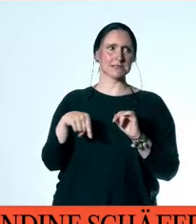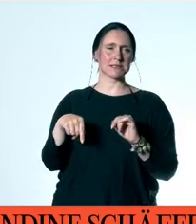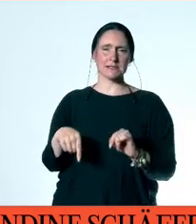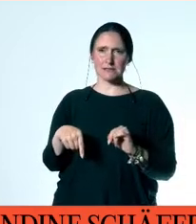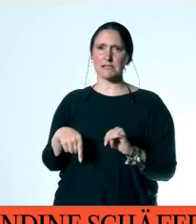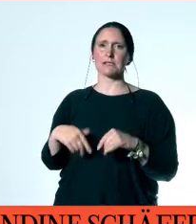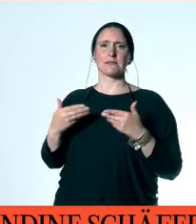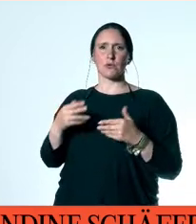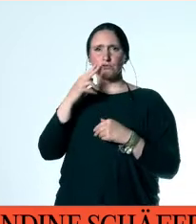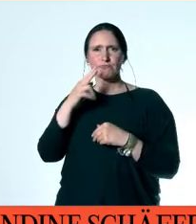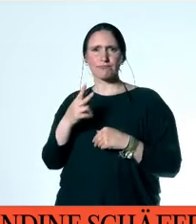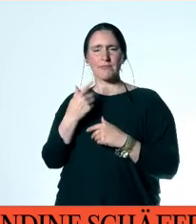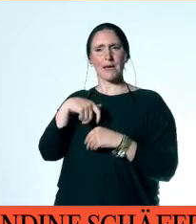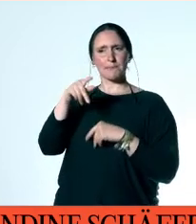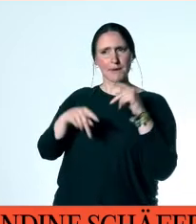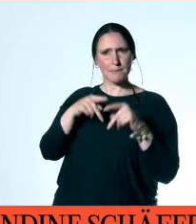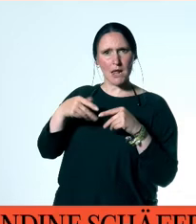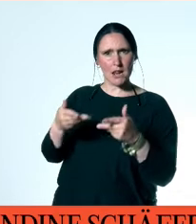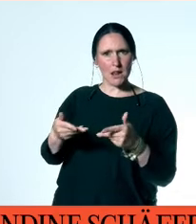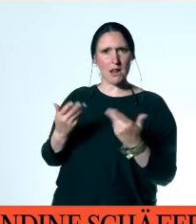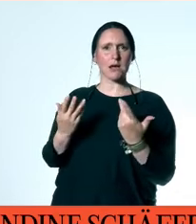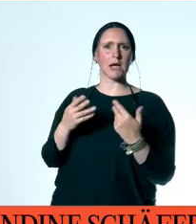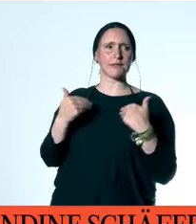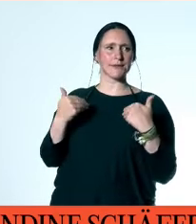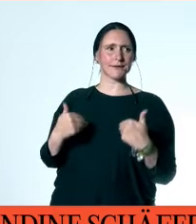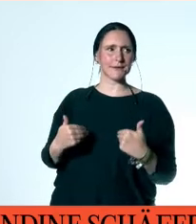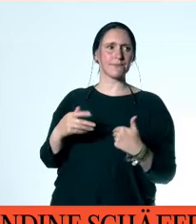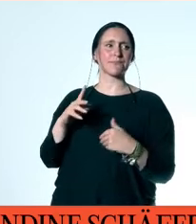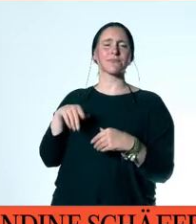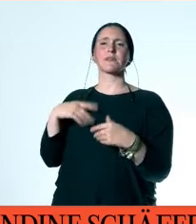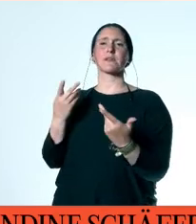Wir versuchen wirklich als eine Gruppe über die